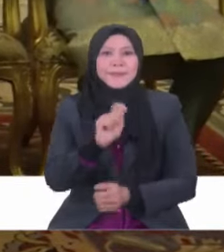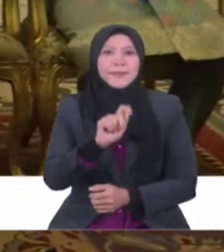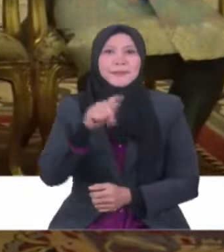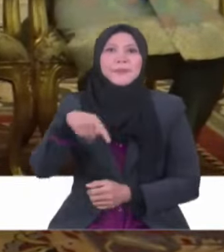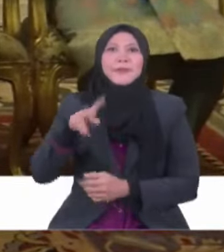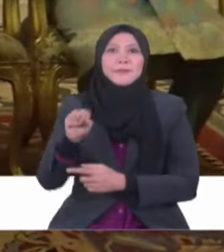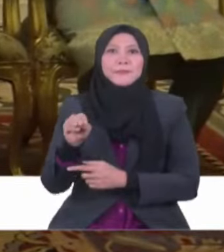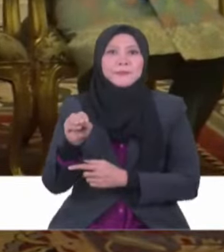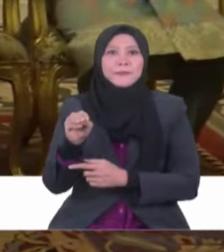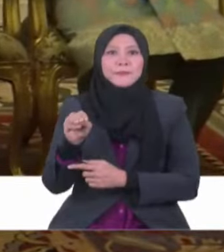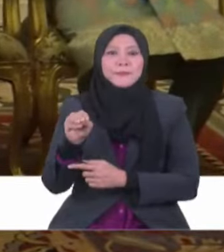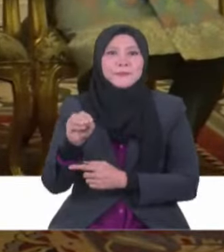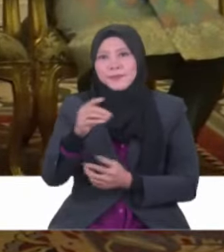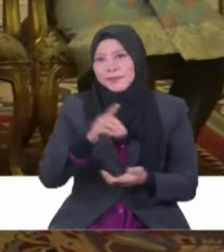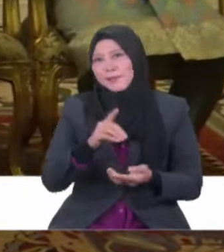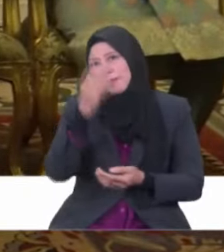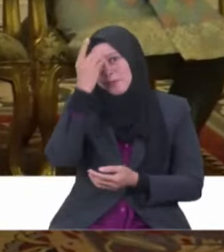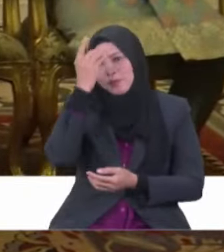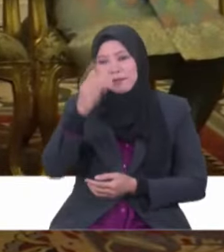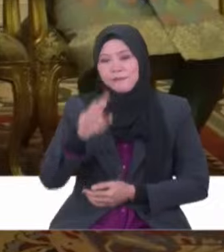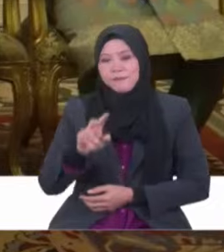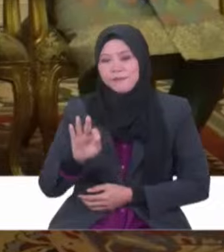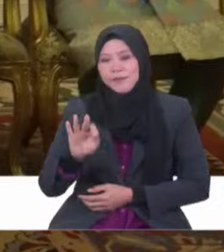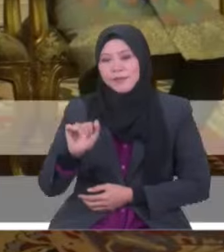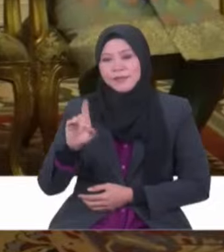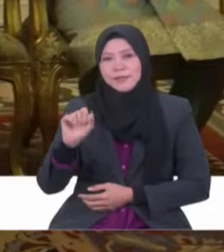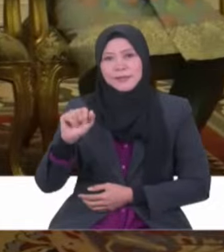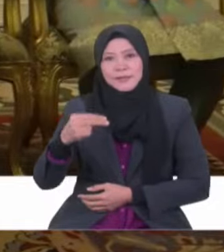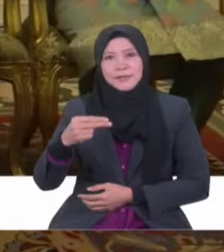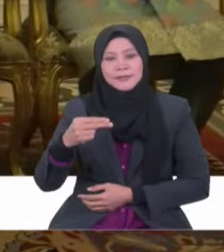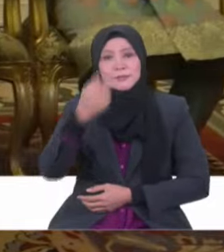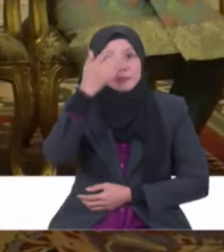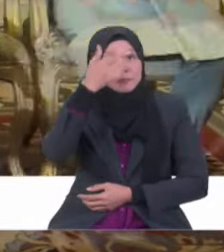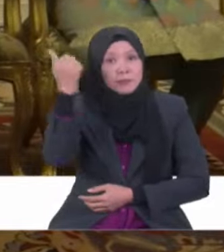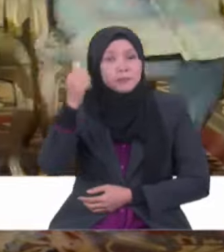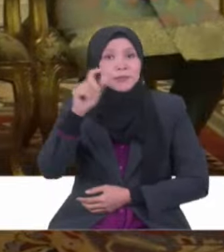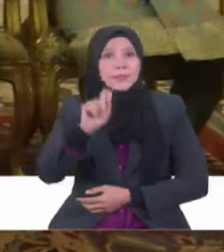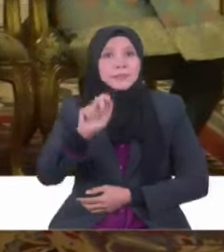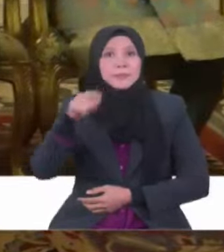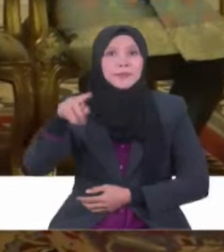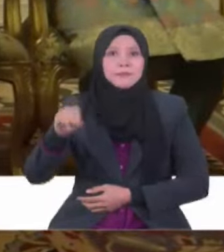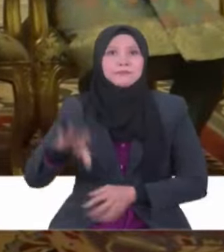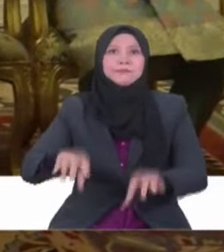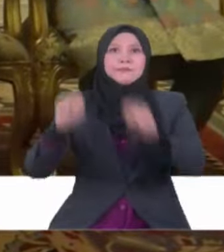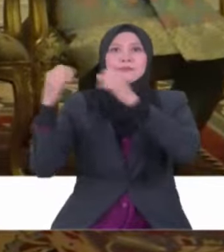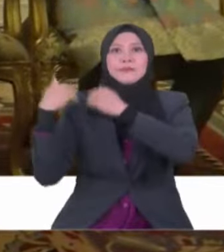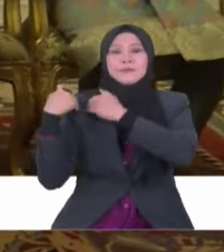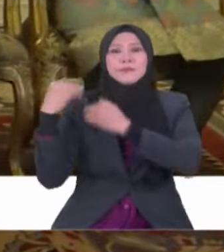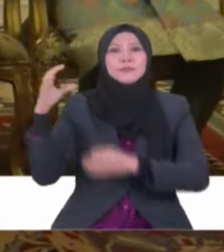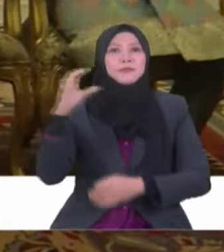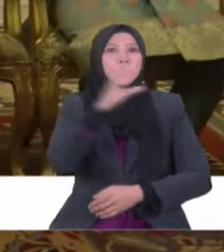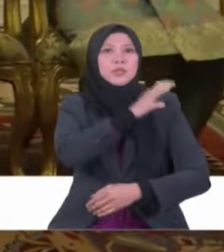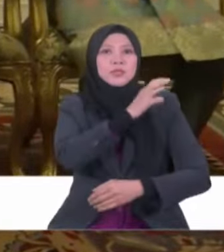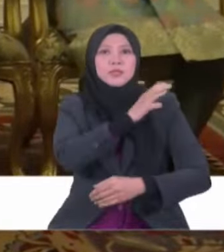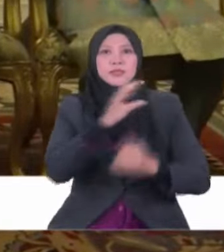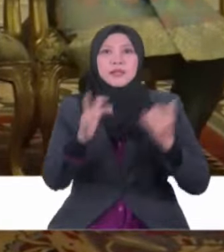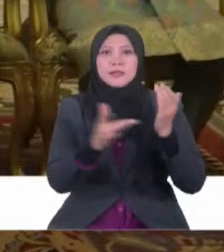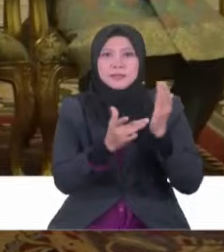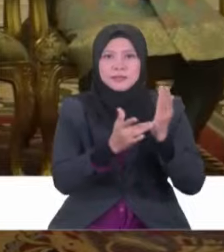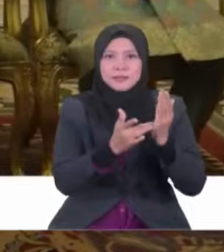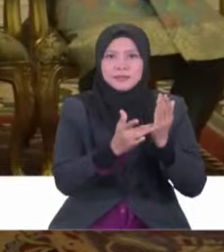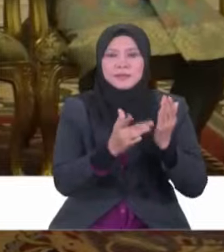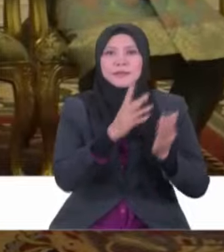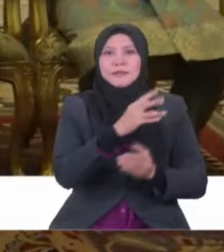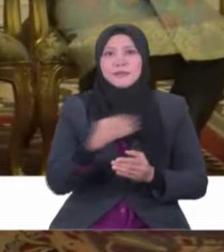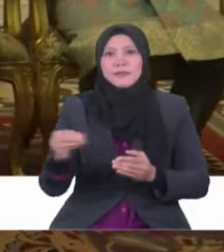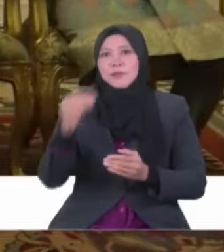TPM Fadilah, kerana TPM mempengerusikan jawatankuasa teknikal dan Amizam yang